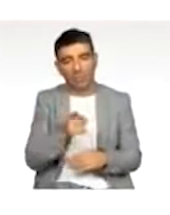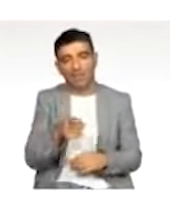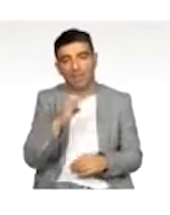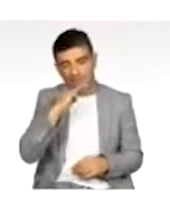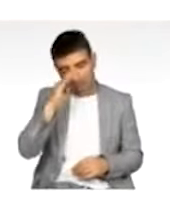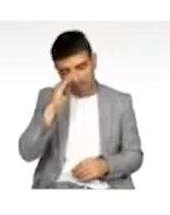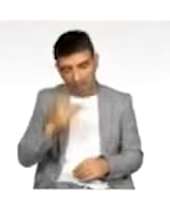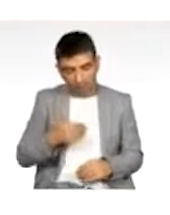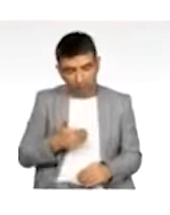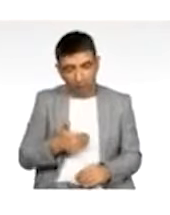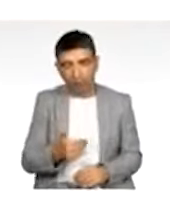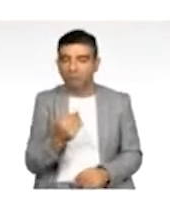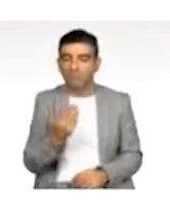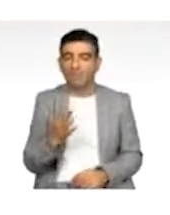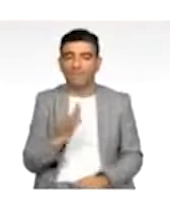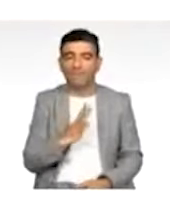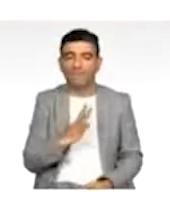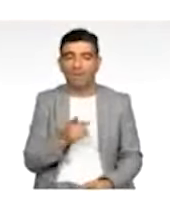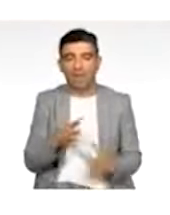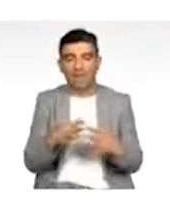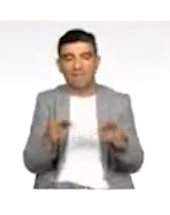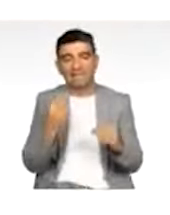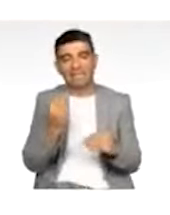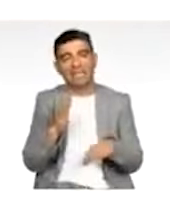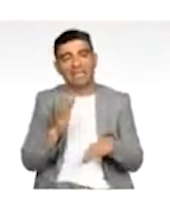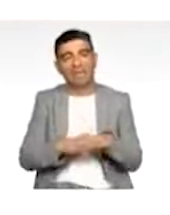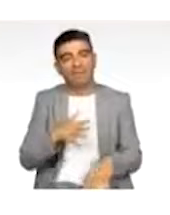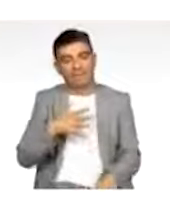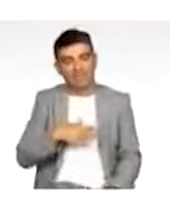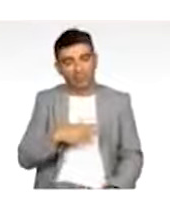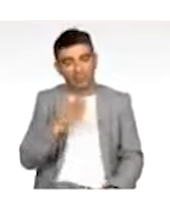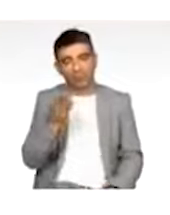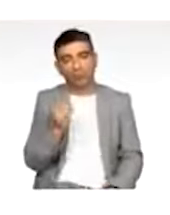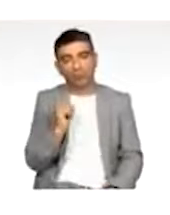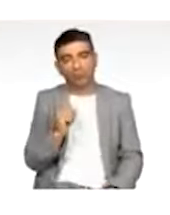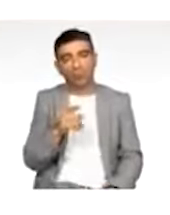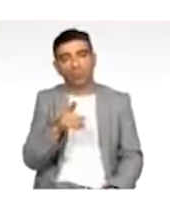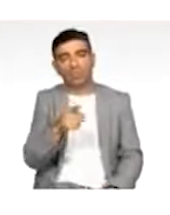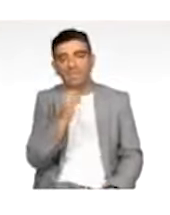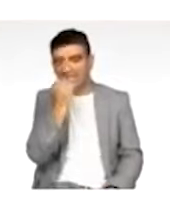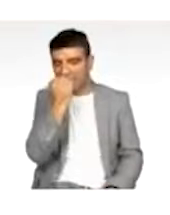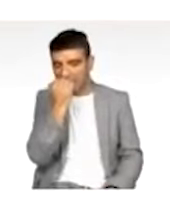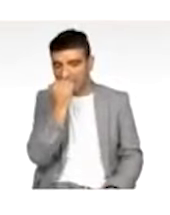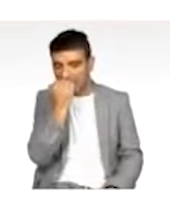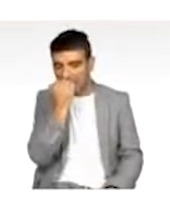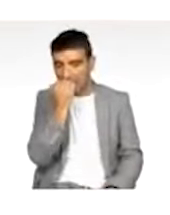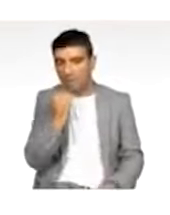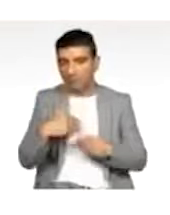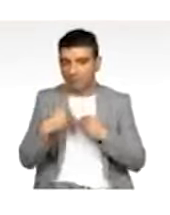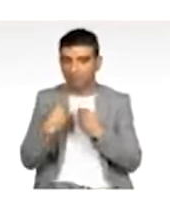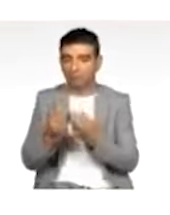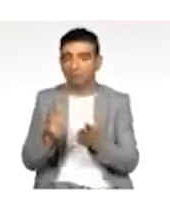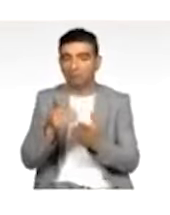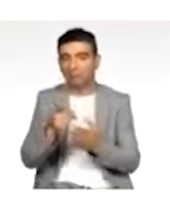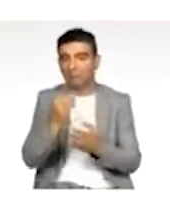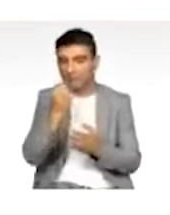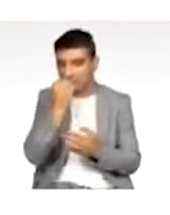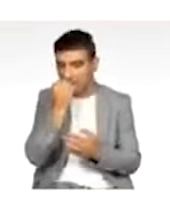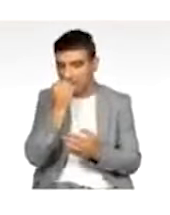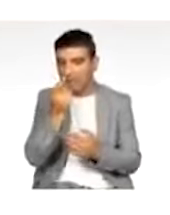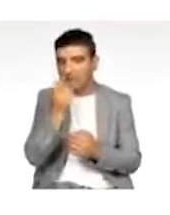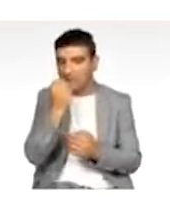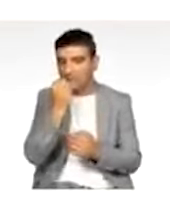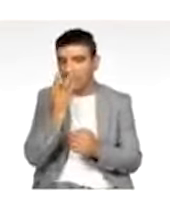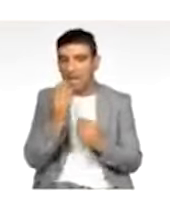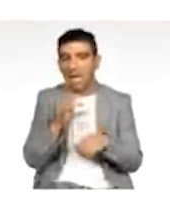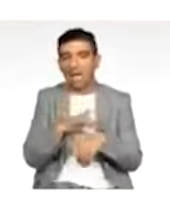geliyor hazır. Aynen. Evet. Bir de kan bağışı. İyilik yapmak, yardım yapmak isteyenler için. Hocam da kan bağışını. Kan stokları çok az. Yani bir sürü kan kanseri olan,